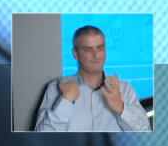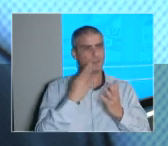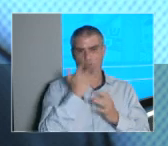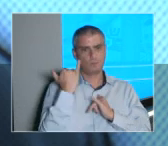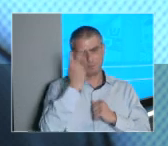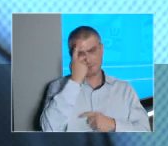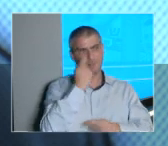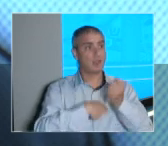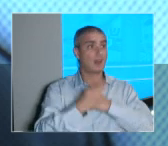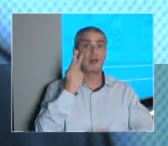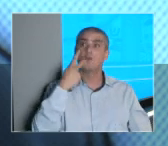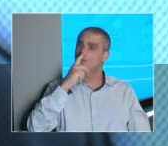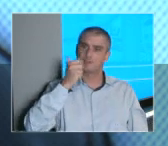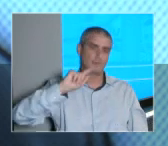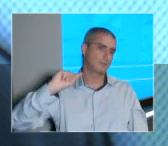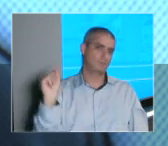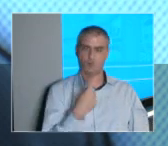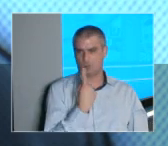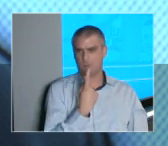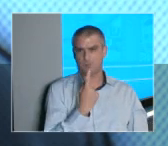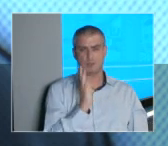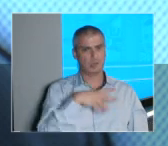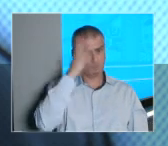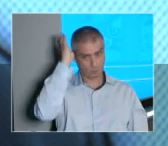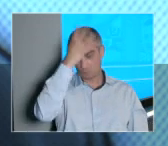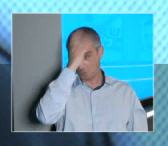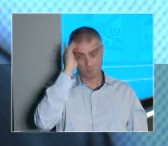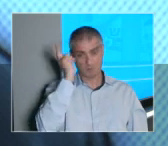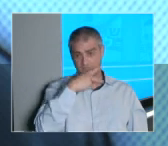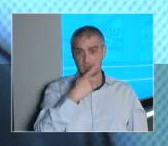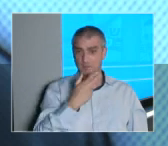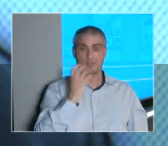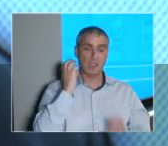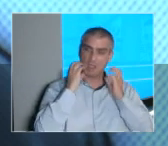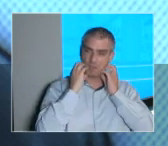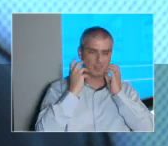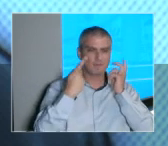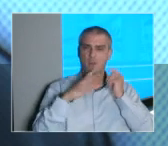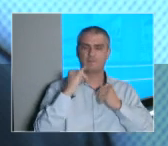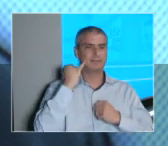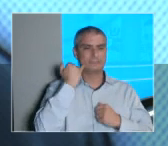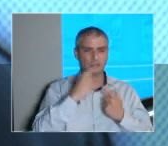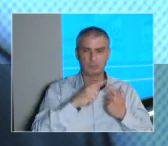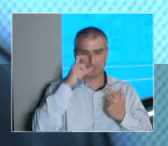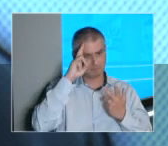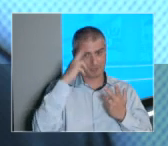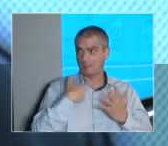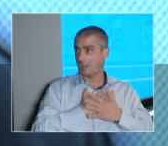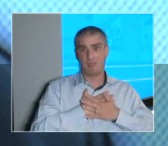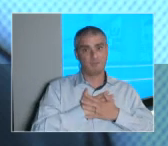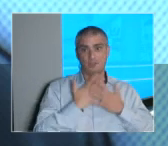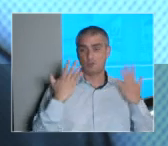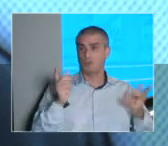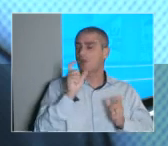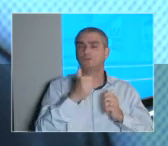הוא מבין כלכלה יותר מכמעט כל האחרים. גם אולמרט הבין, קצת רבין, אבל רובם, שמיר, בגין, שאהבתי אותם, אהבה גדולה,